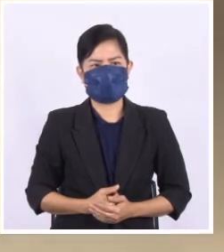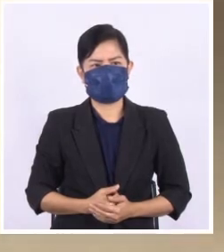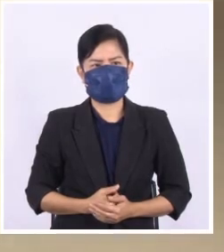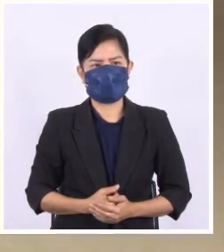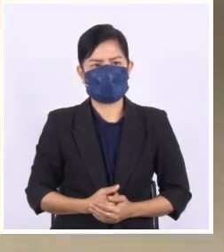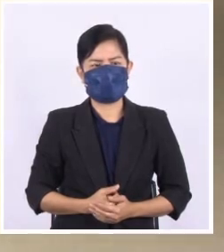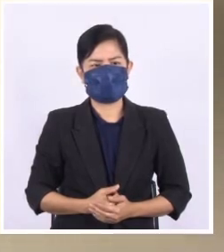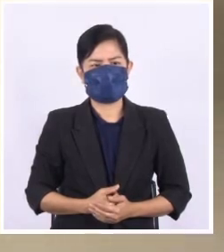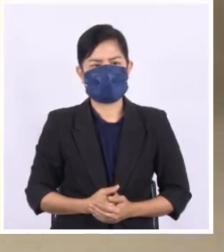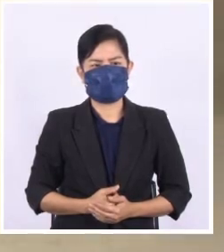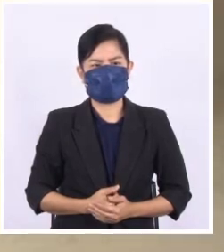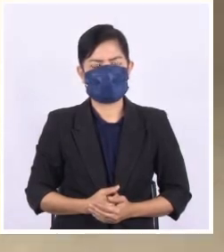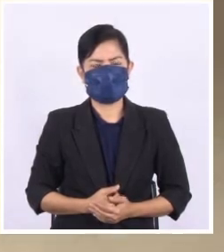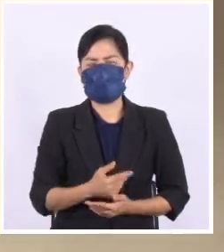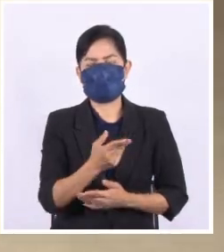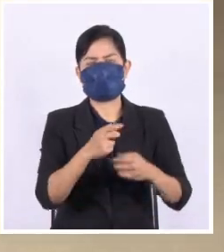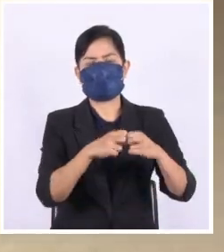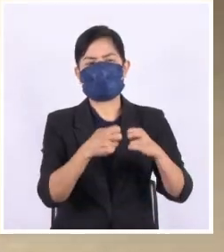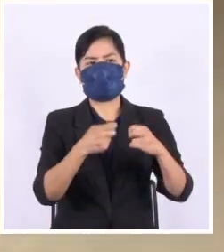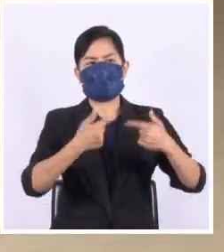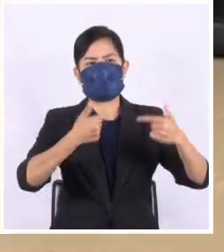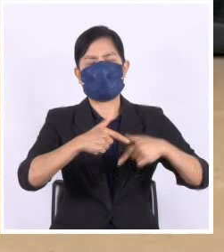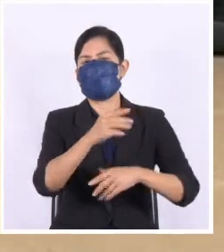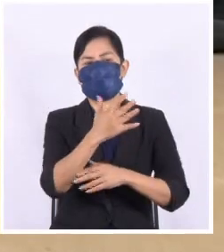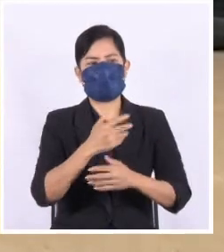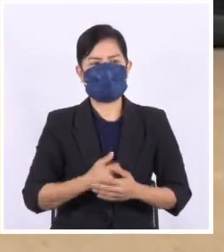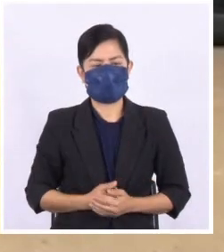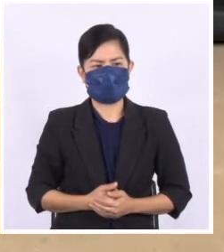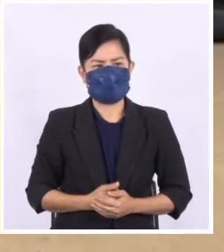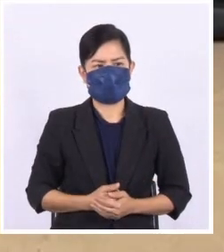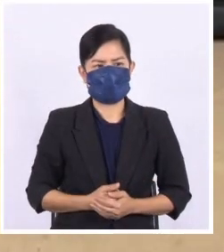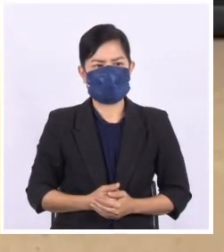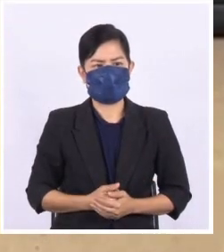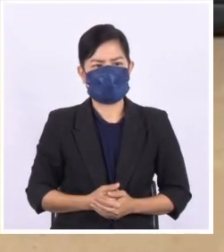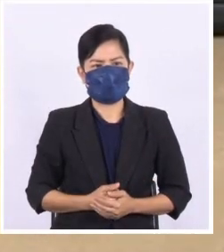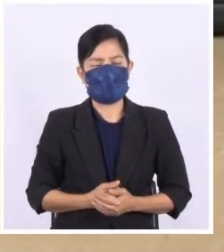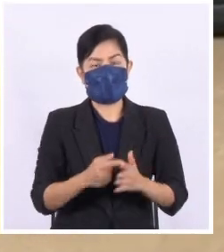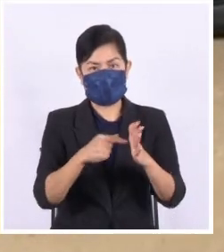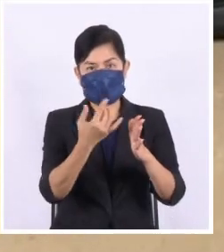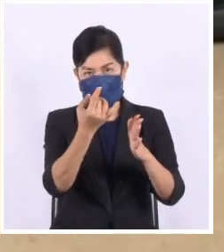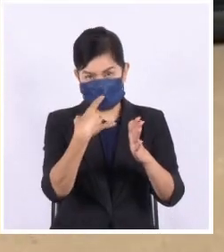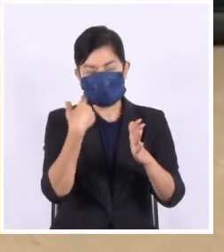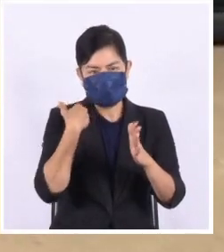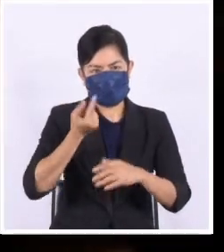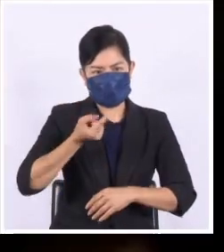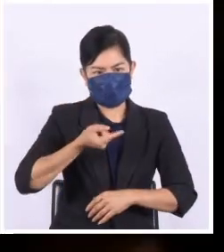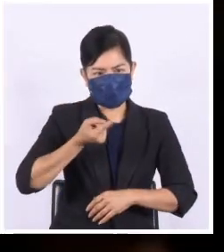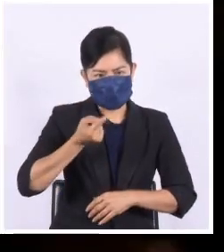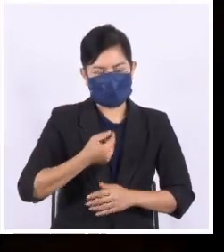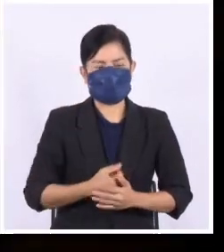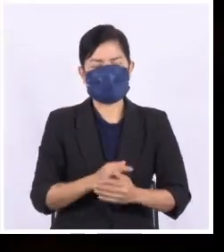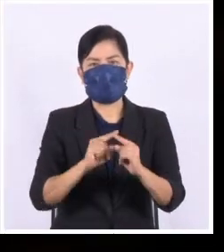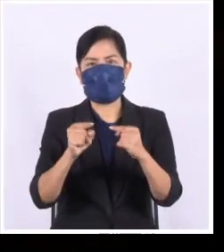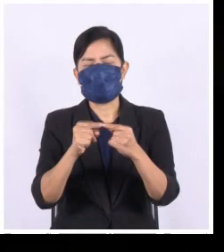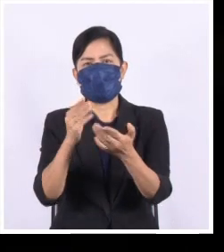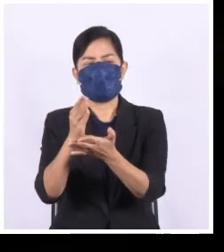แย่ไม่แย่มันมีอันตรายที่ร่างมียามีของกินตัวน่ะเขาขา ดแค่ไม่ลงพัก เอ